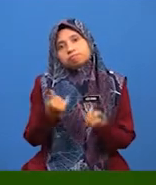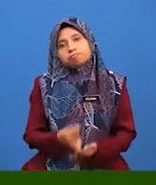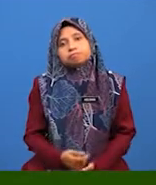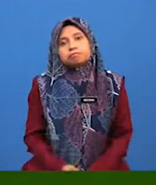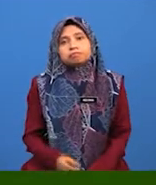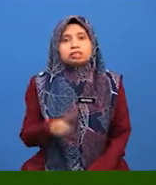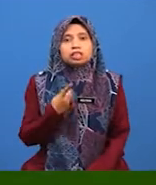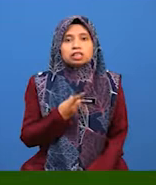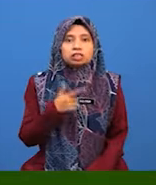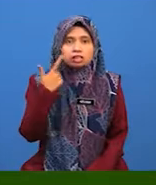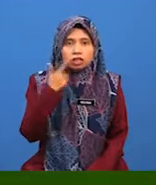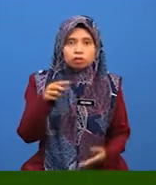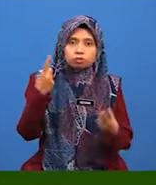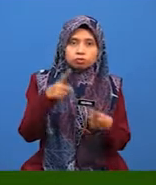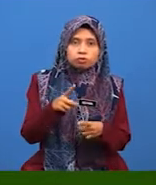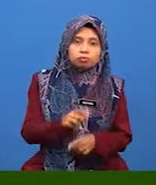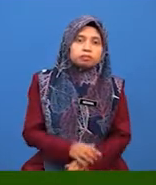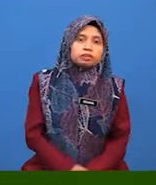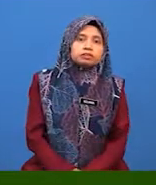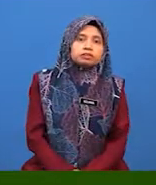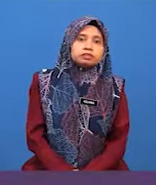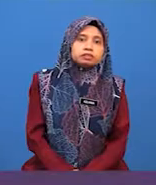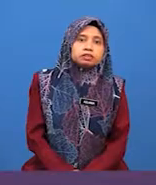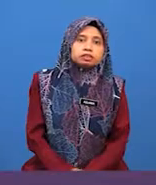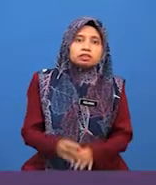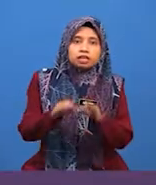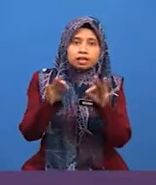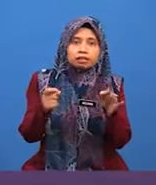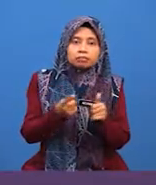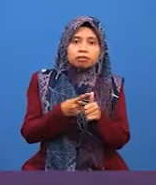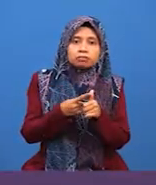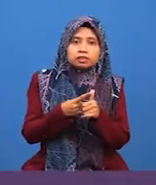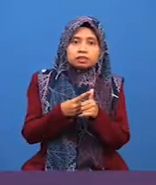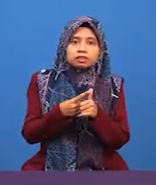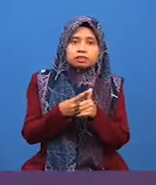Mari kita lihat jawapannya bersama-sama. Ayat pertama.